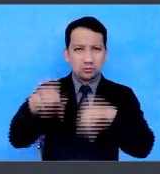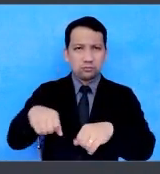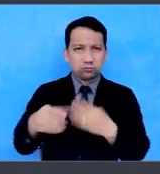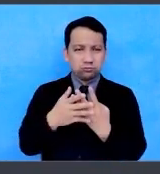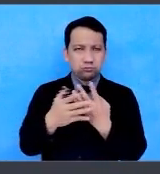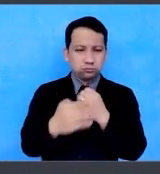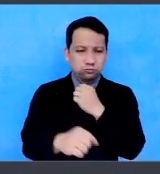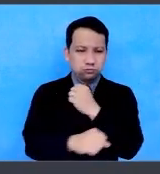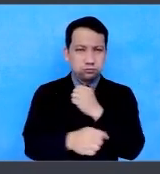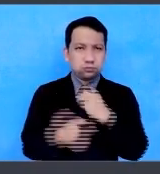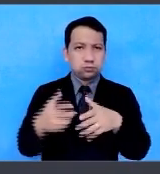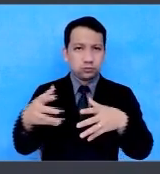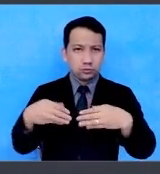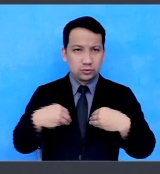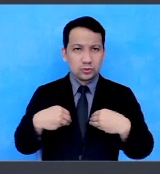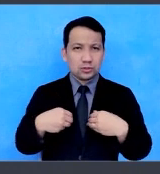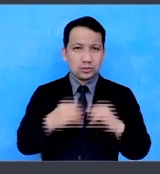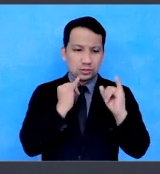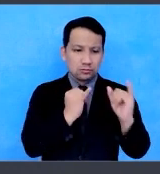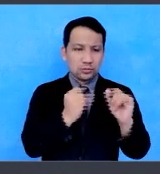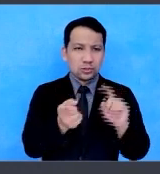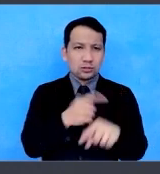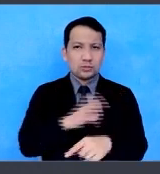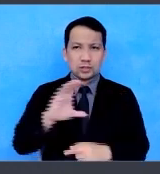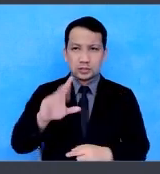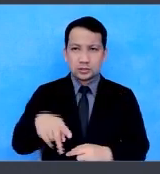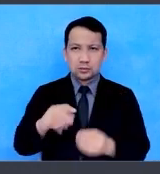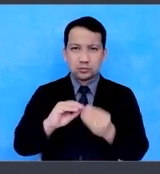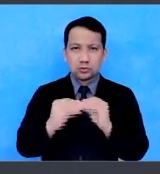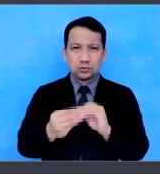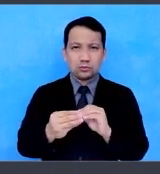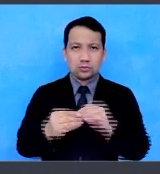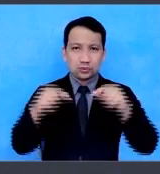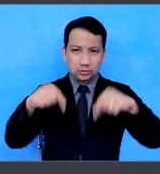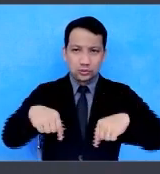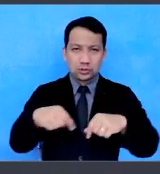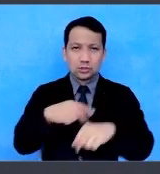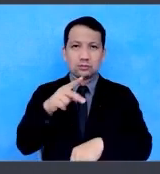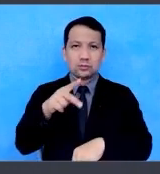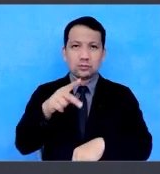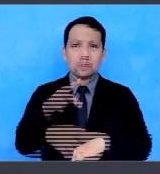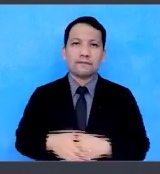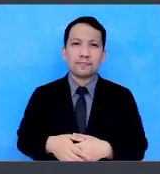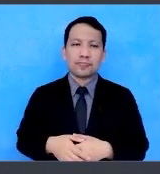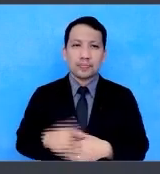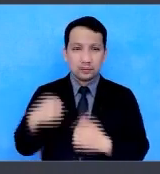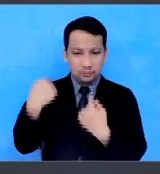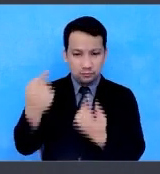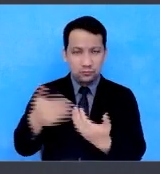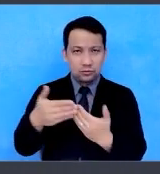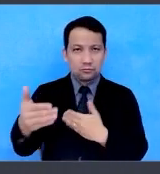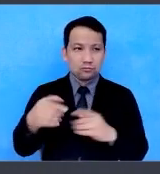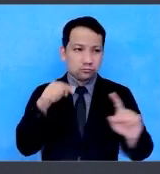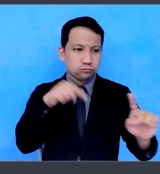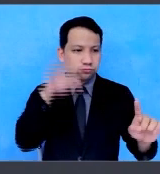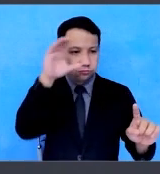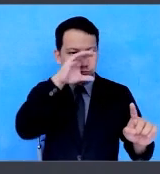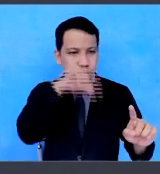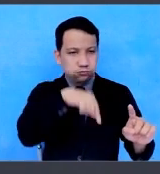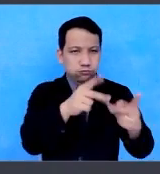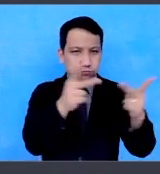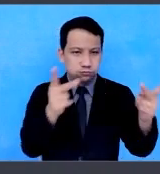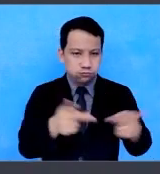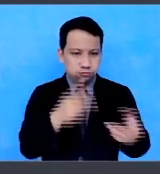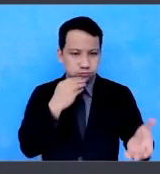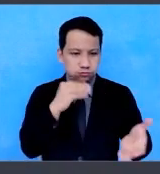ay nakakatanggap ng instructions gamit ang cellphone number na nakarehistro sa Pilipinas. Kalaunan, na-trace nila ang lokasyon ng mga